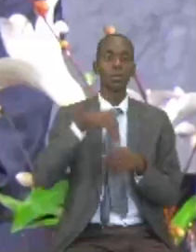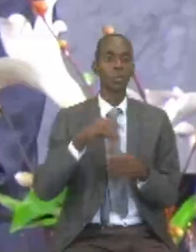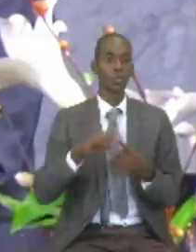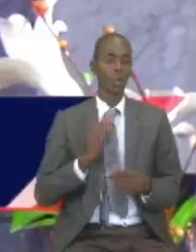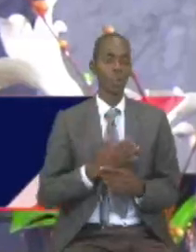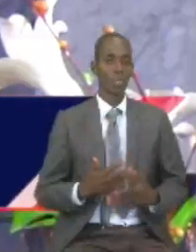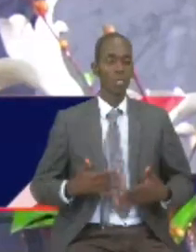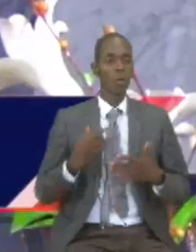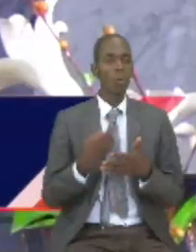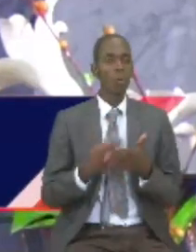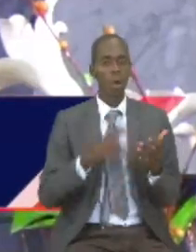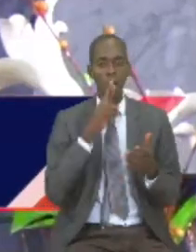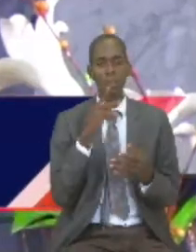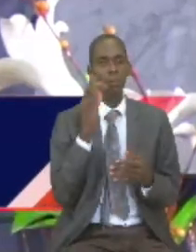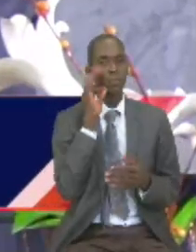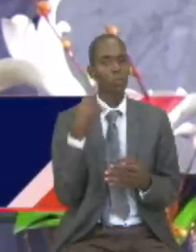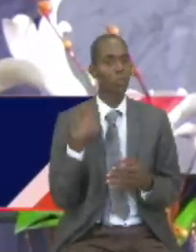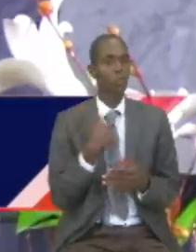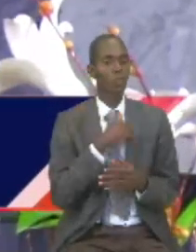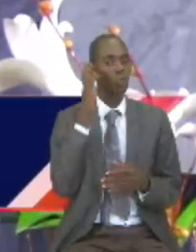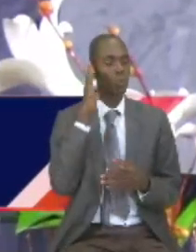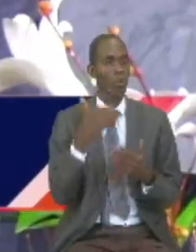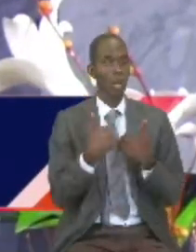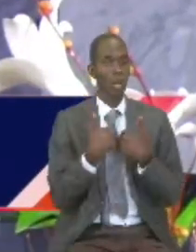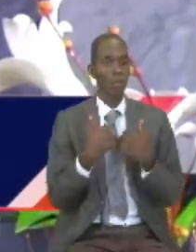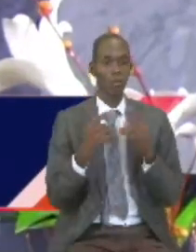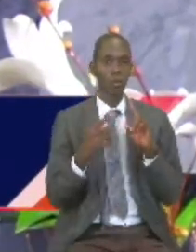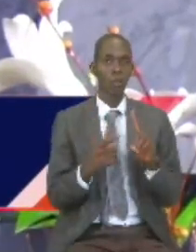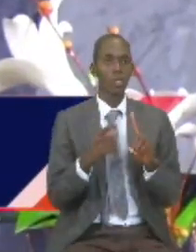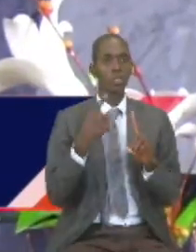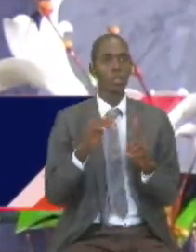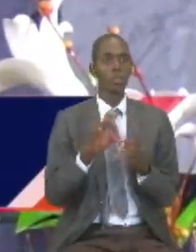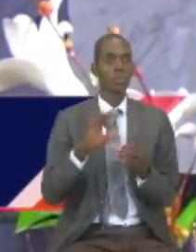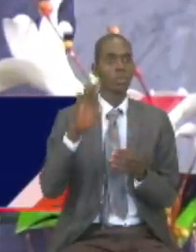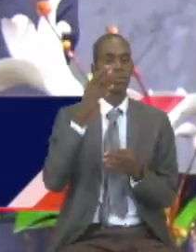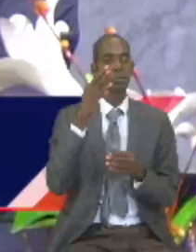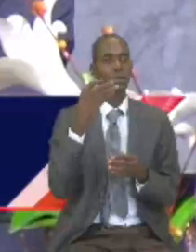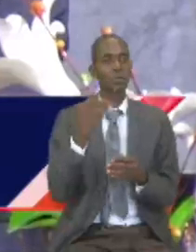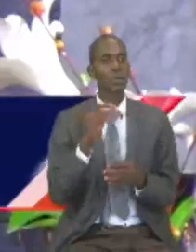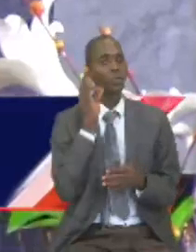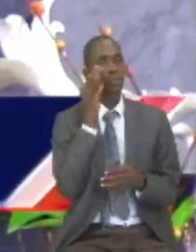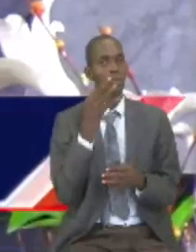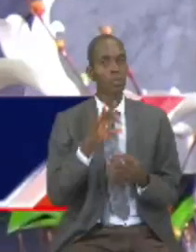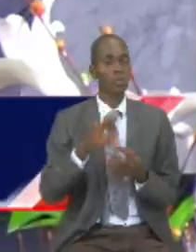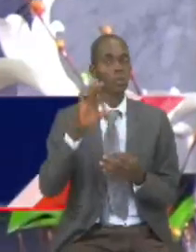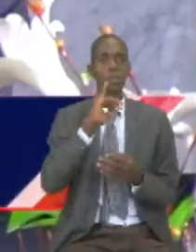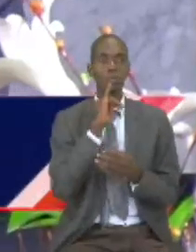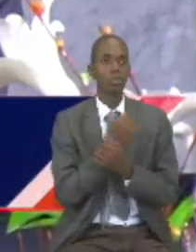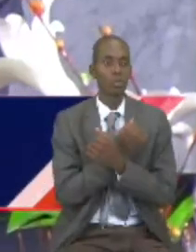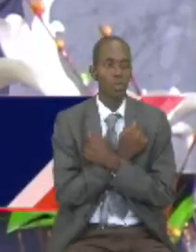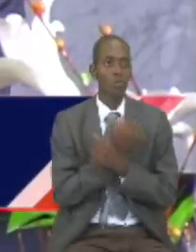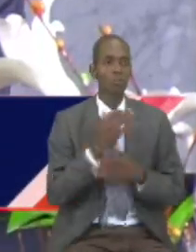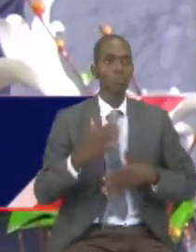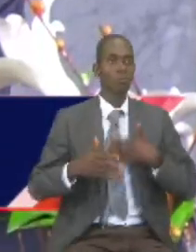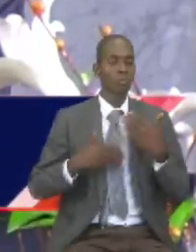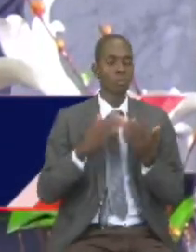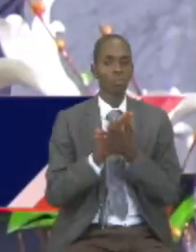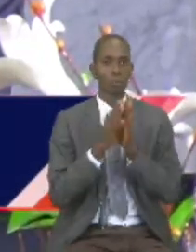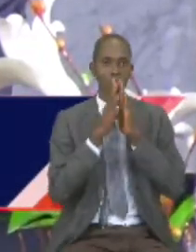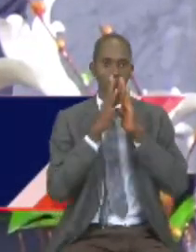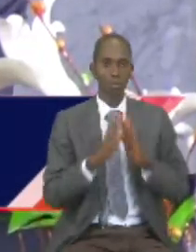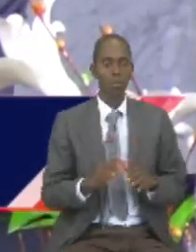Dieu est entrée en nous, voyons les fruits que nous portons maintenant. Mais le fruit de l'esprit, c'est l'amour, la joie,